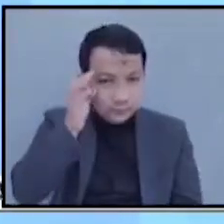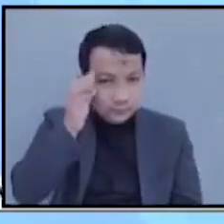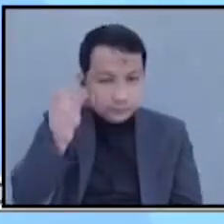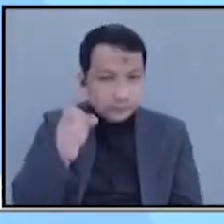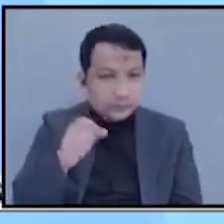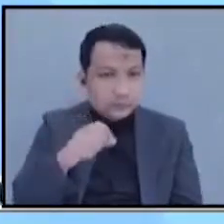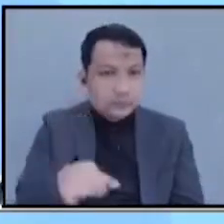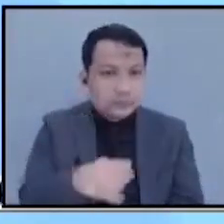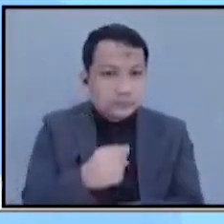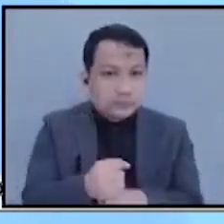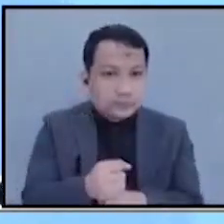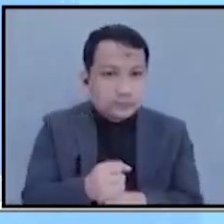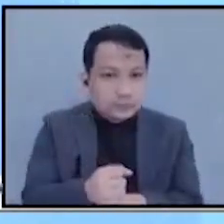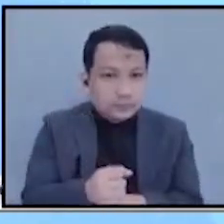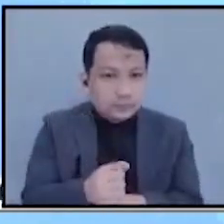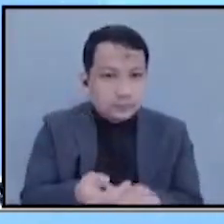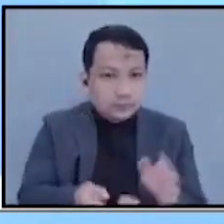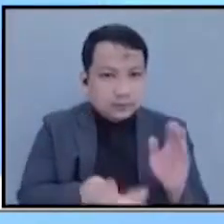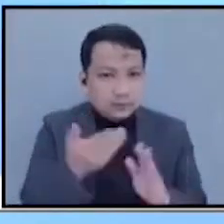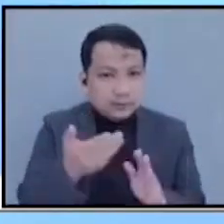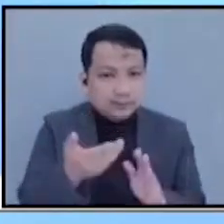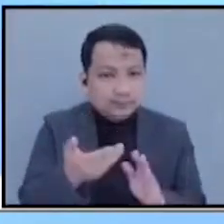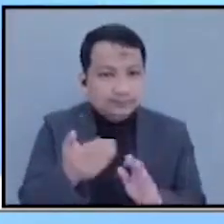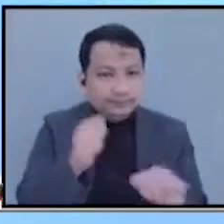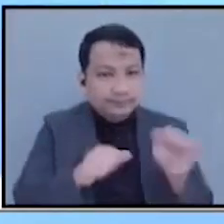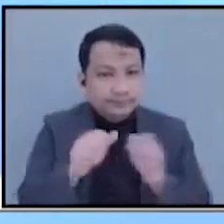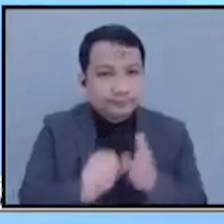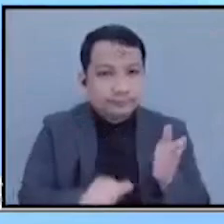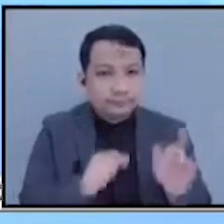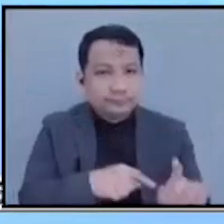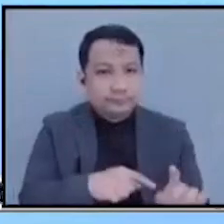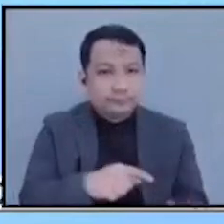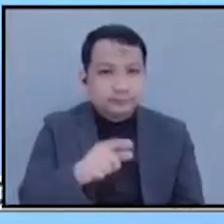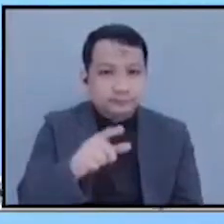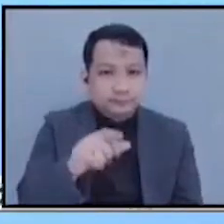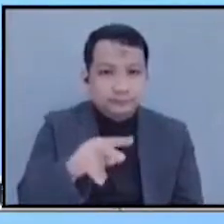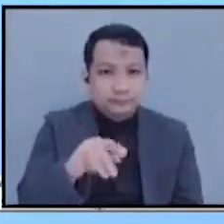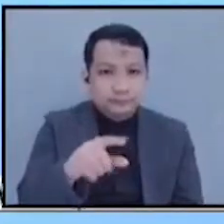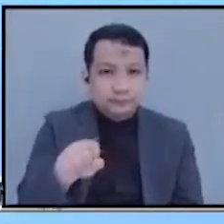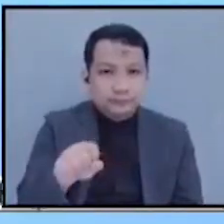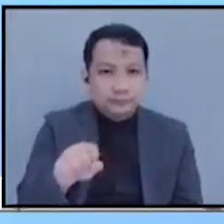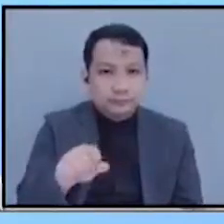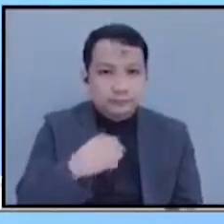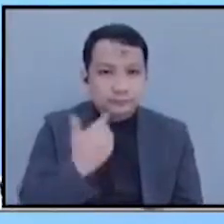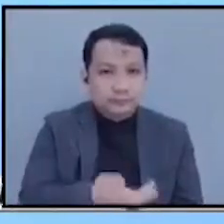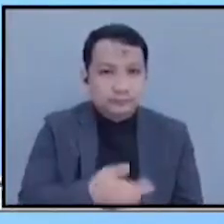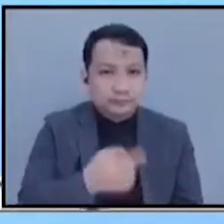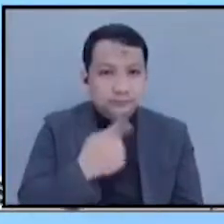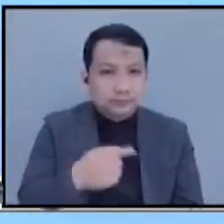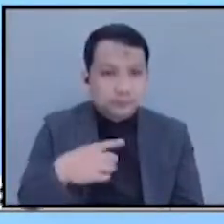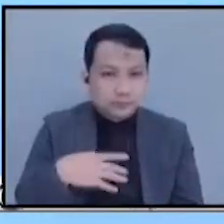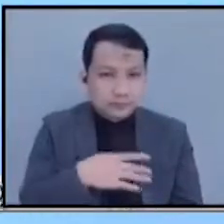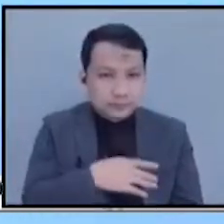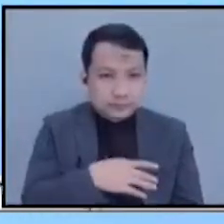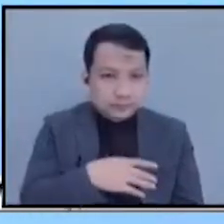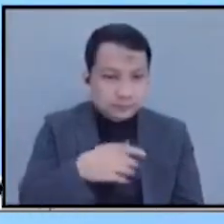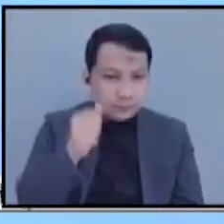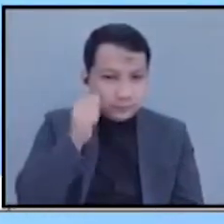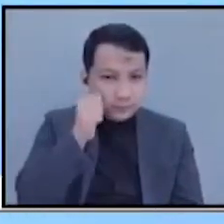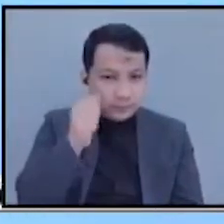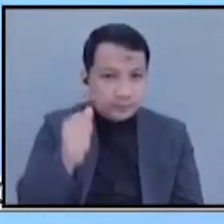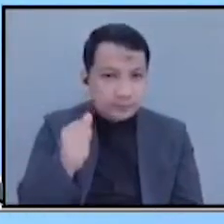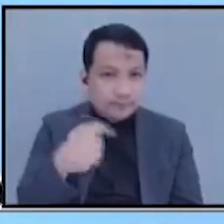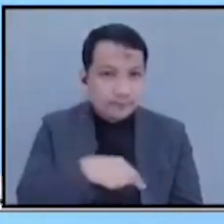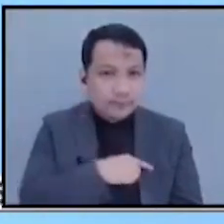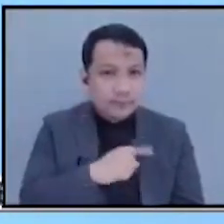at ang premyado at batikang aktres na si Sylvia Sanchez at ang anak nitong si Congressman Arjo Ataide ng unang